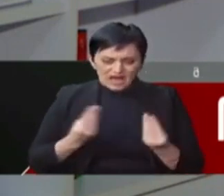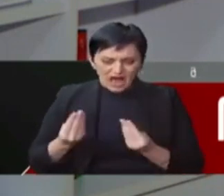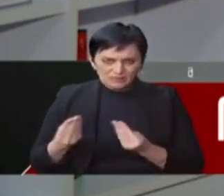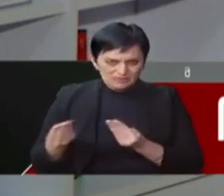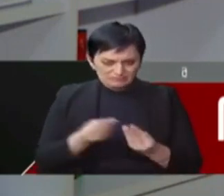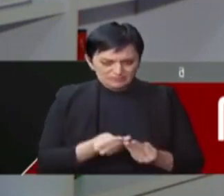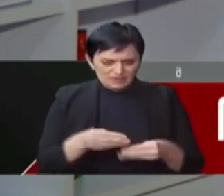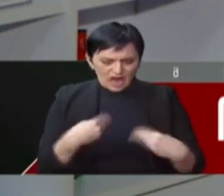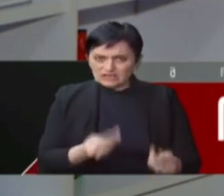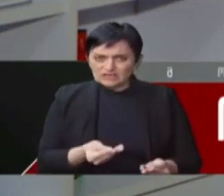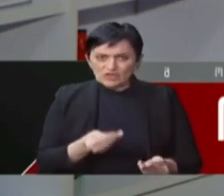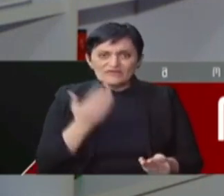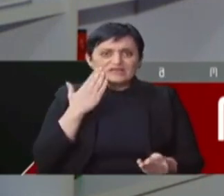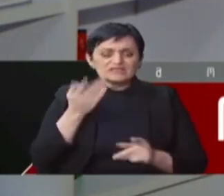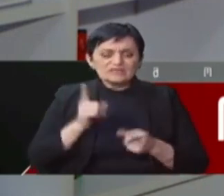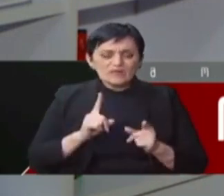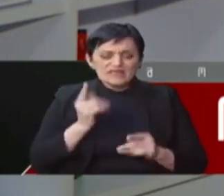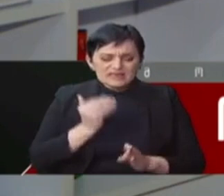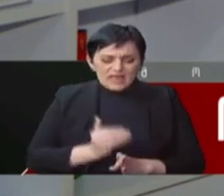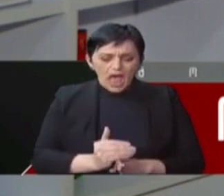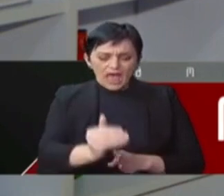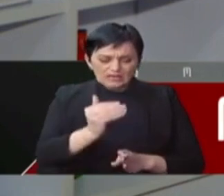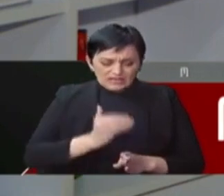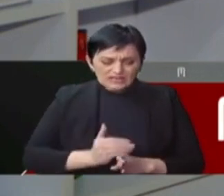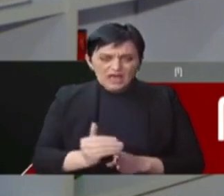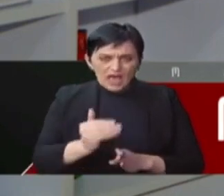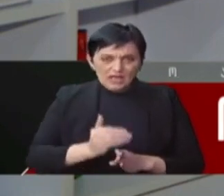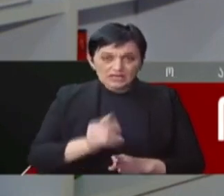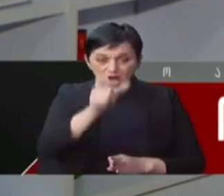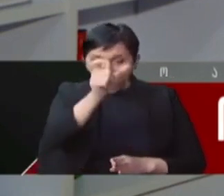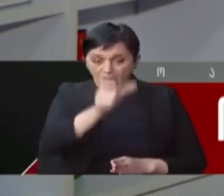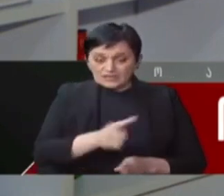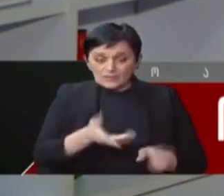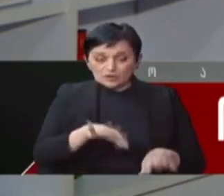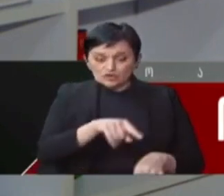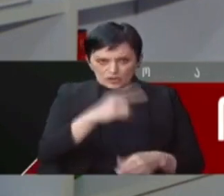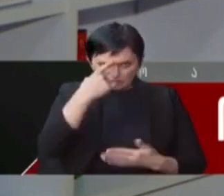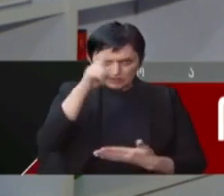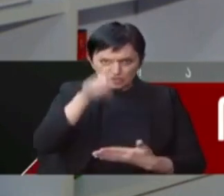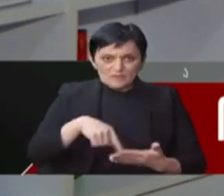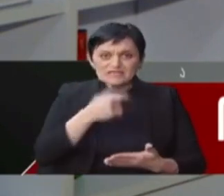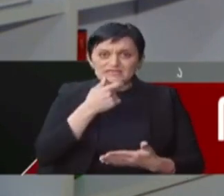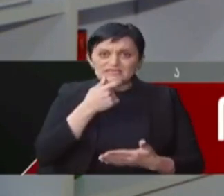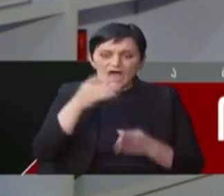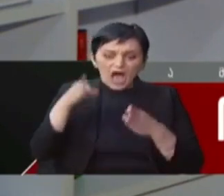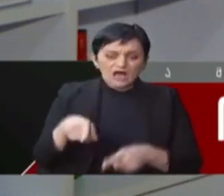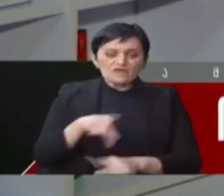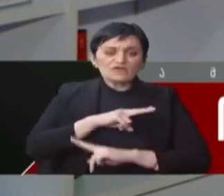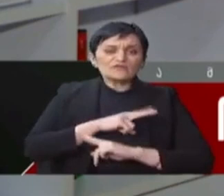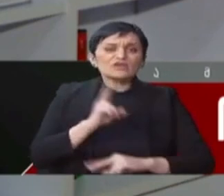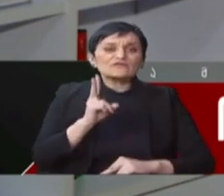და სინამდვილეში ნელ-ნელა მხოლოდ ის ადამიანები რჩებიან იმ რწმენაში, რომ მიხეილ სააკაშვილი კვდება, ვისაც მიხეილ